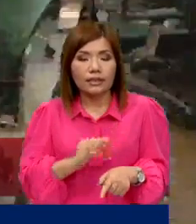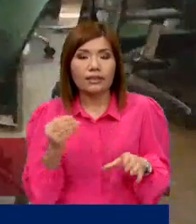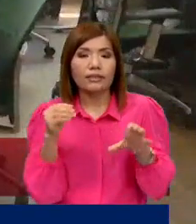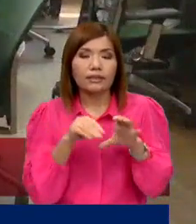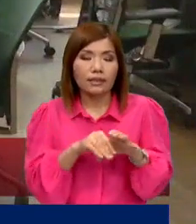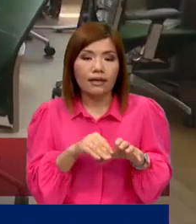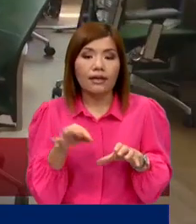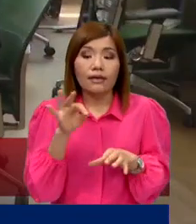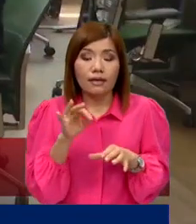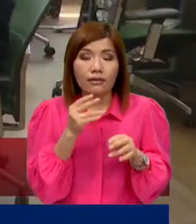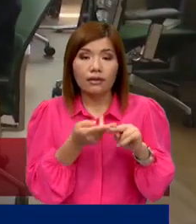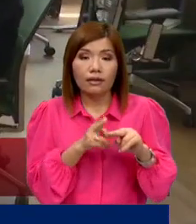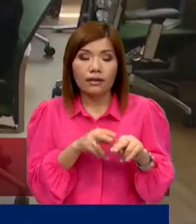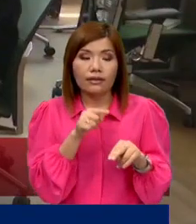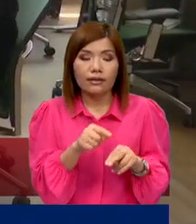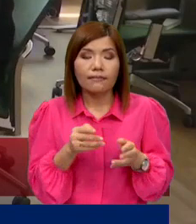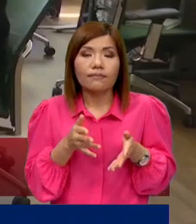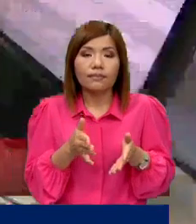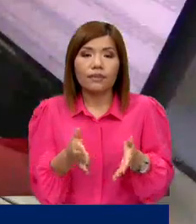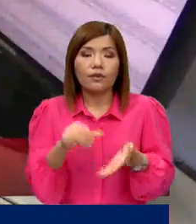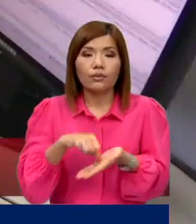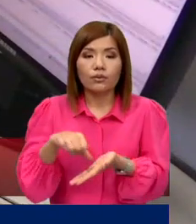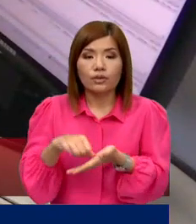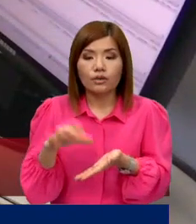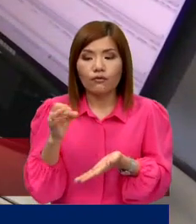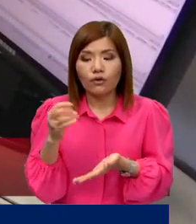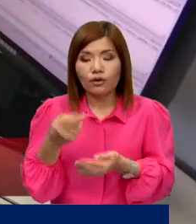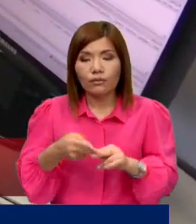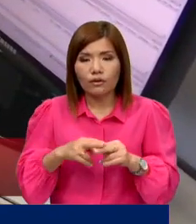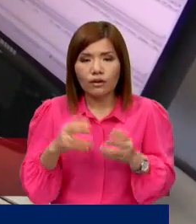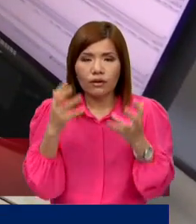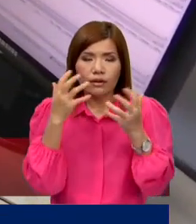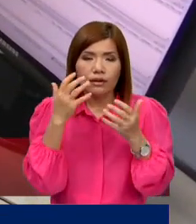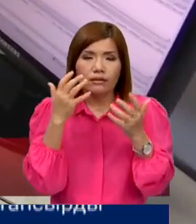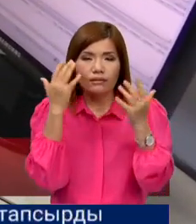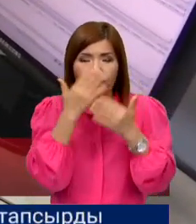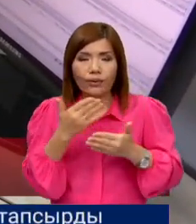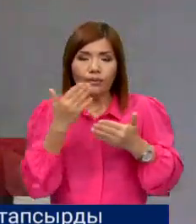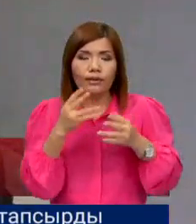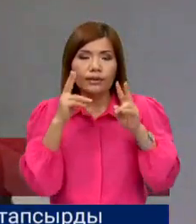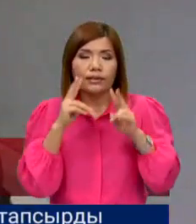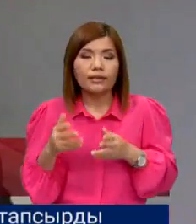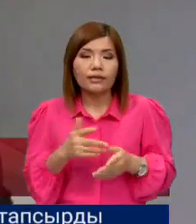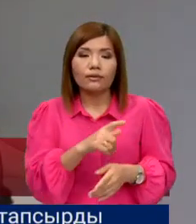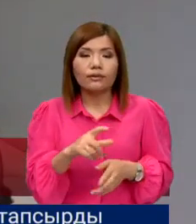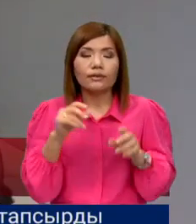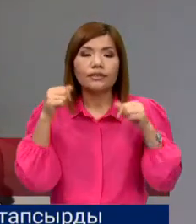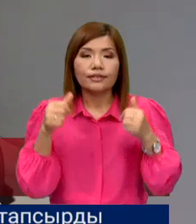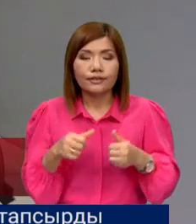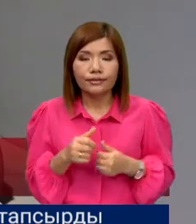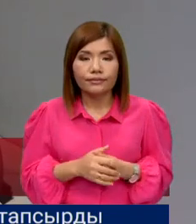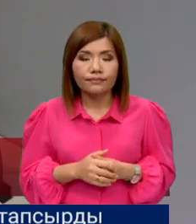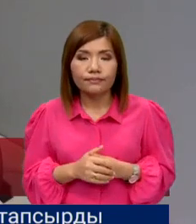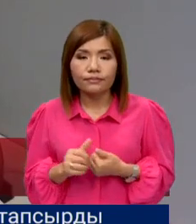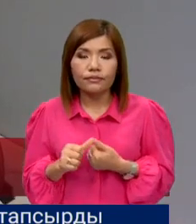вложений. Именно эти обстоятельства и делают участие на фондовой бирже туманной перспективой для рядовых граждан. У